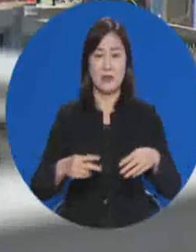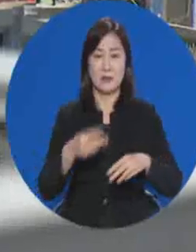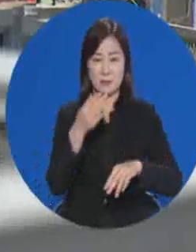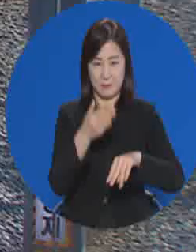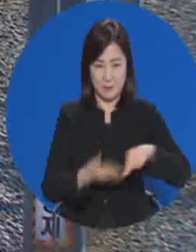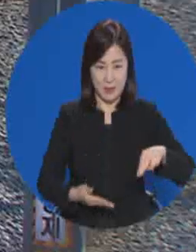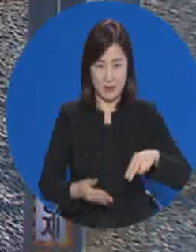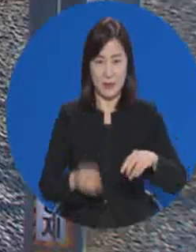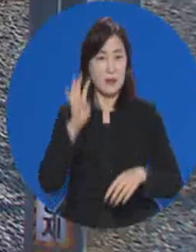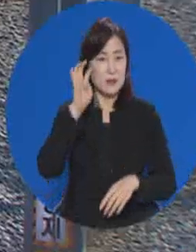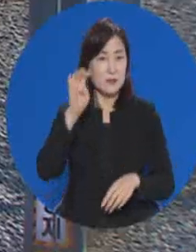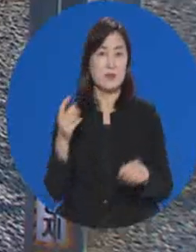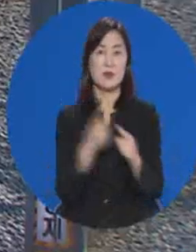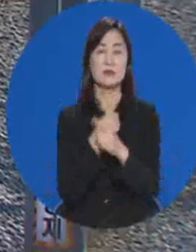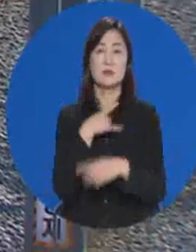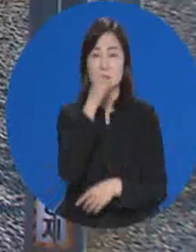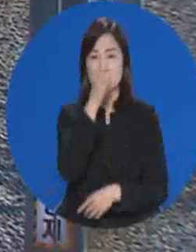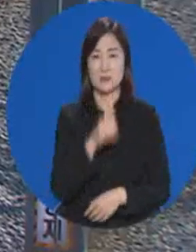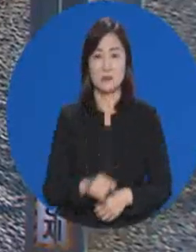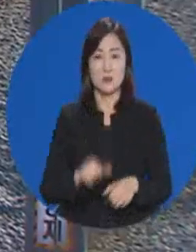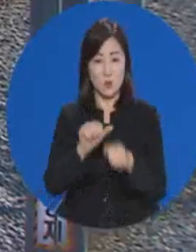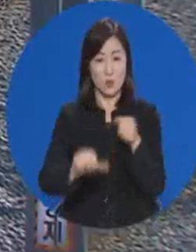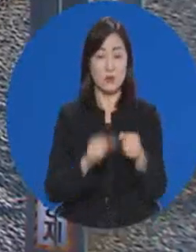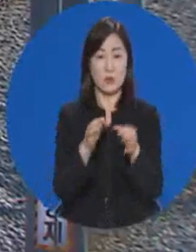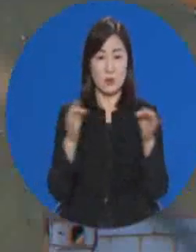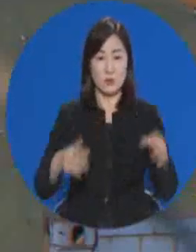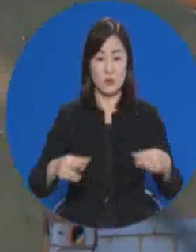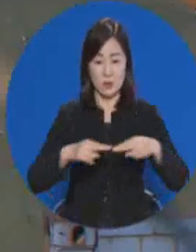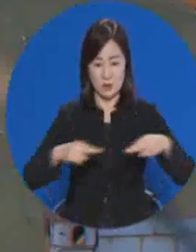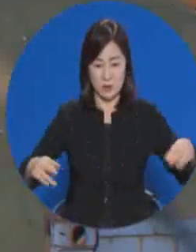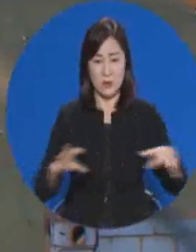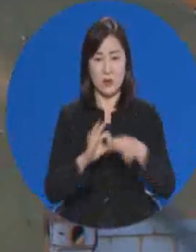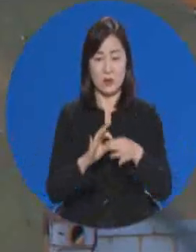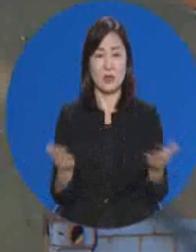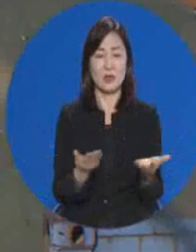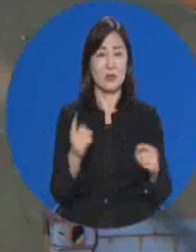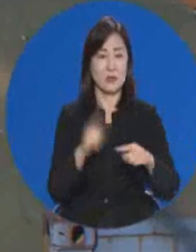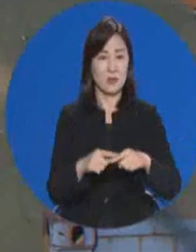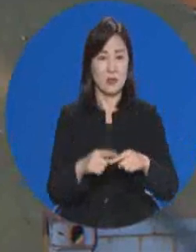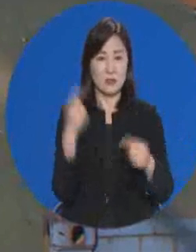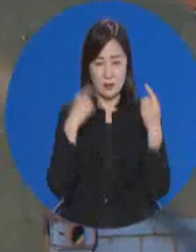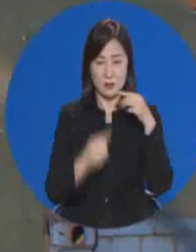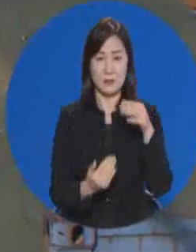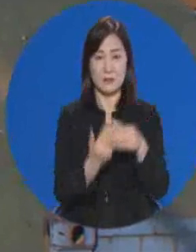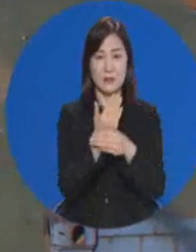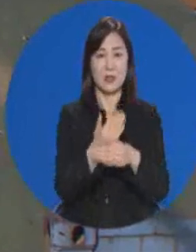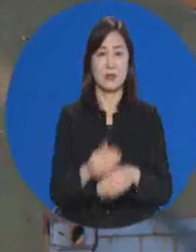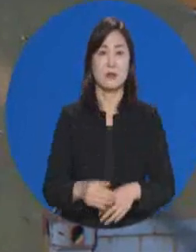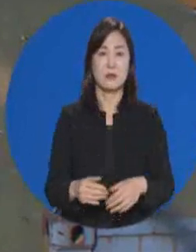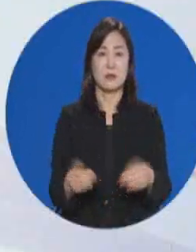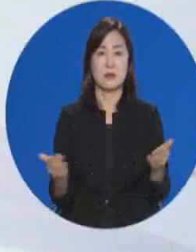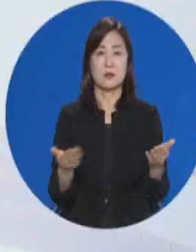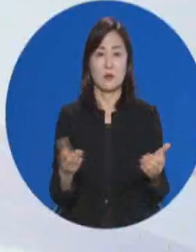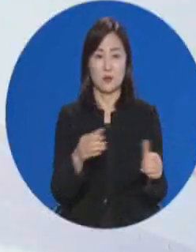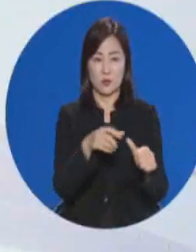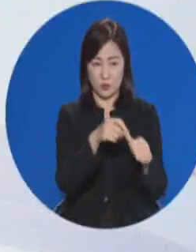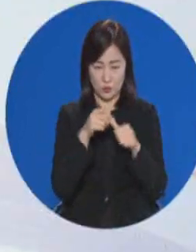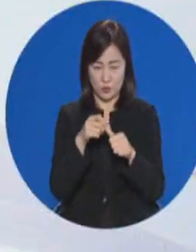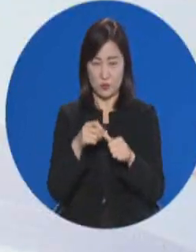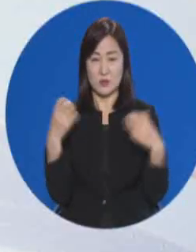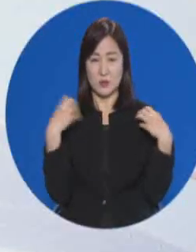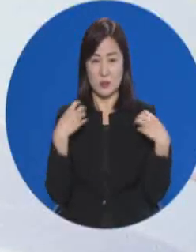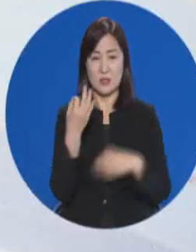받았습니다. 최근 5년 동안 이 같은 입환 작업을 하다 다친 철도공사 직원은 근로복지공단의 인정을 받은 사람만